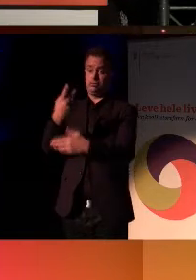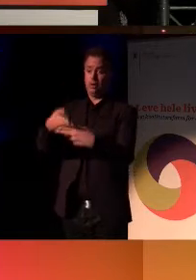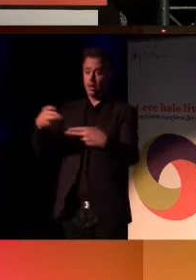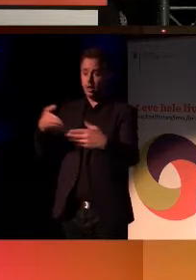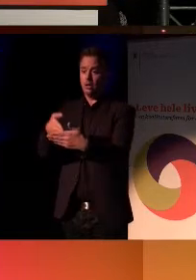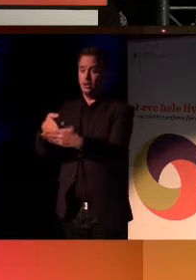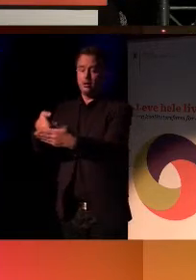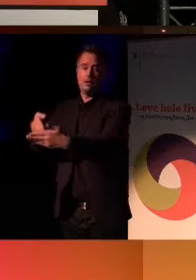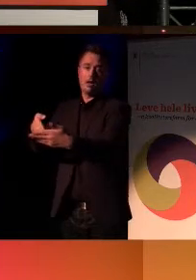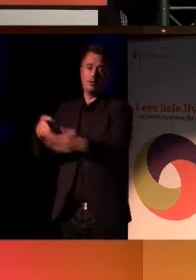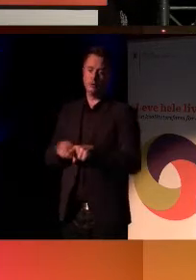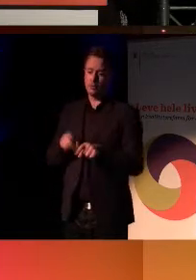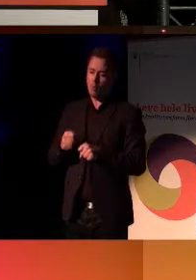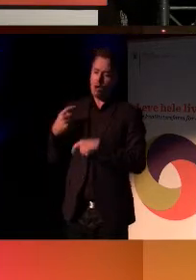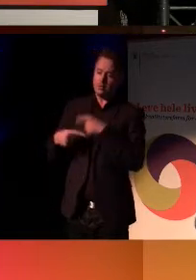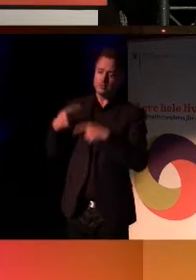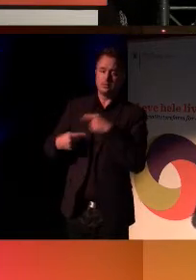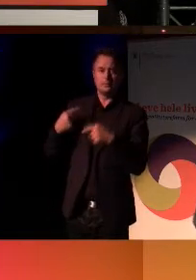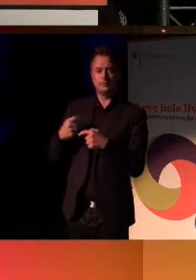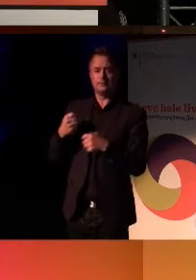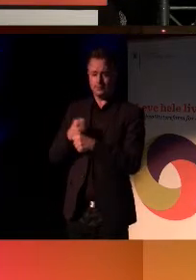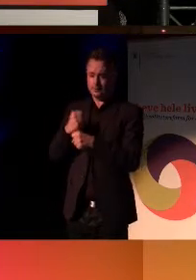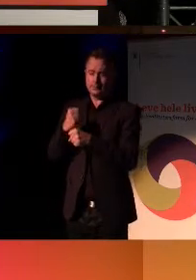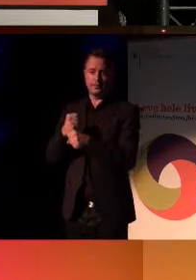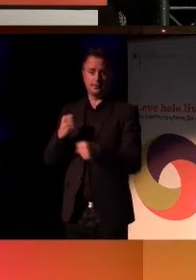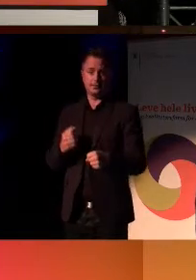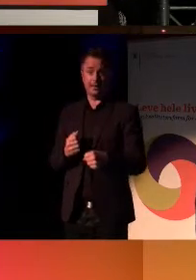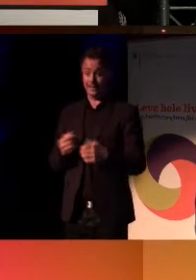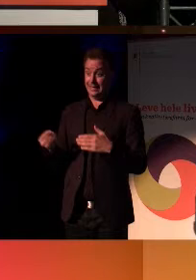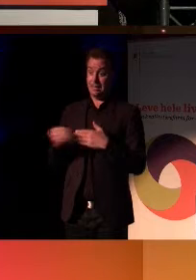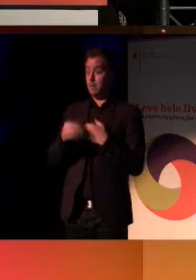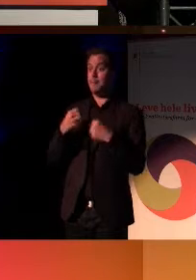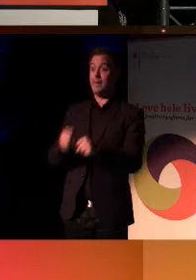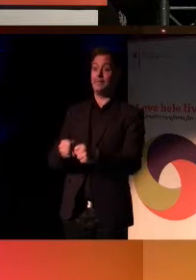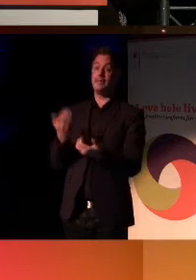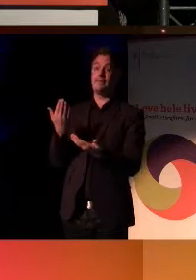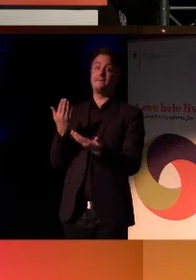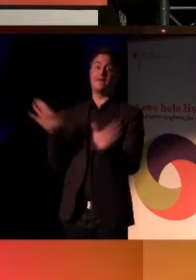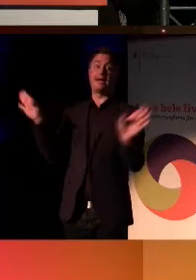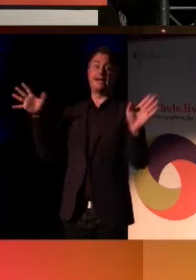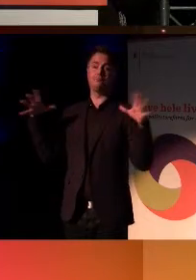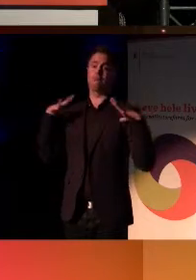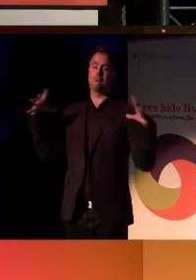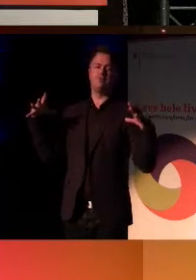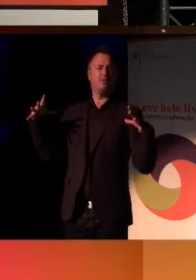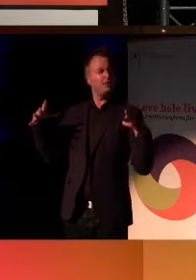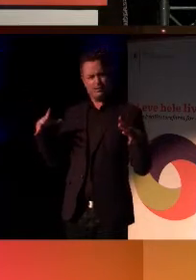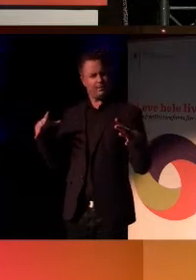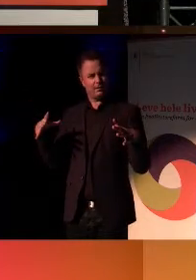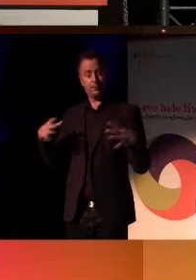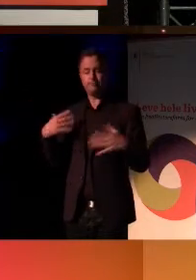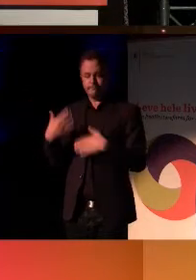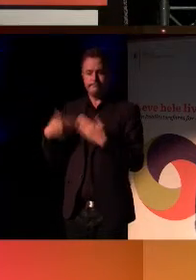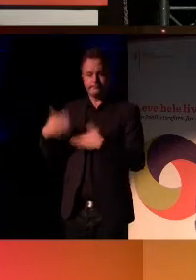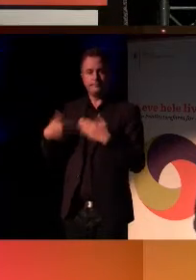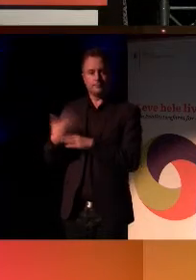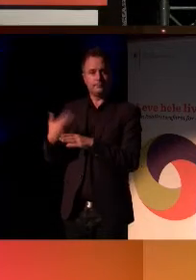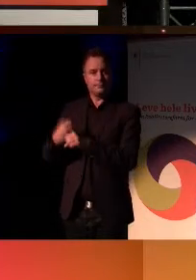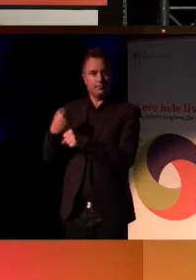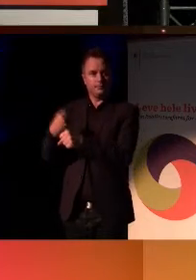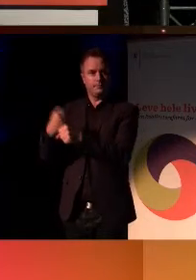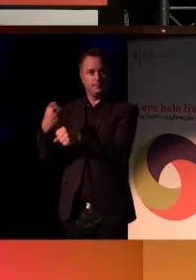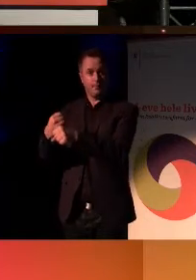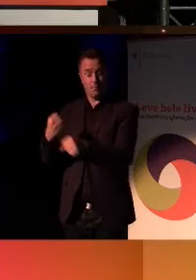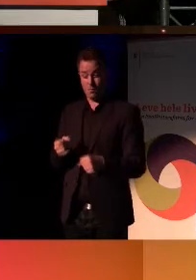med kontinuerlig. Det ikke implementert en gang for alle. Og han ser også at det å jobbe